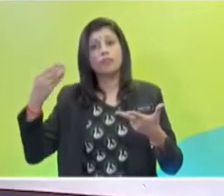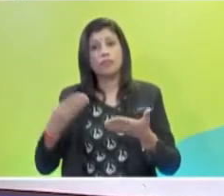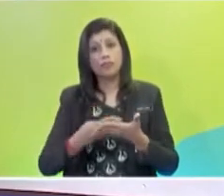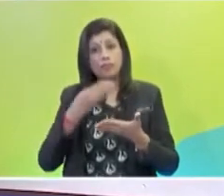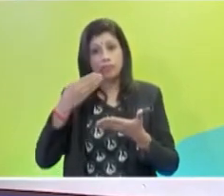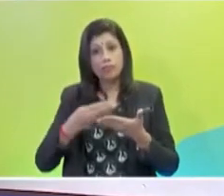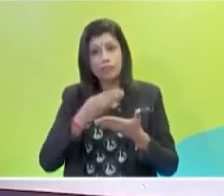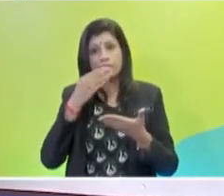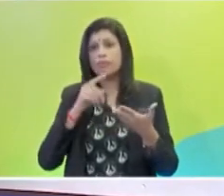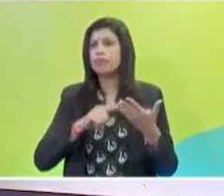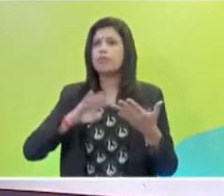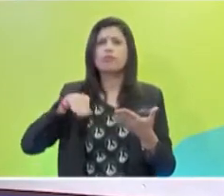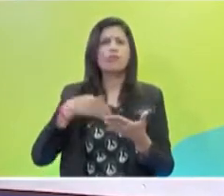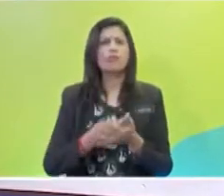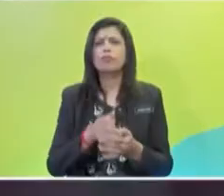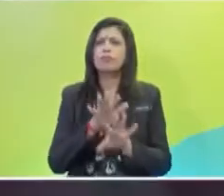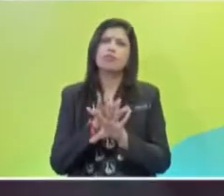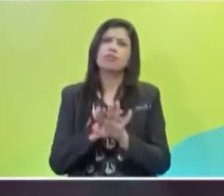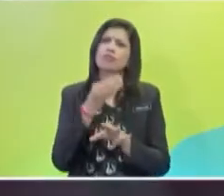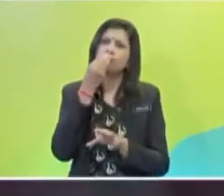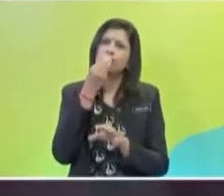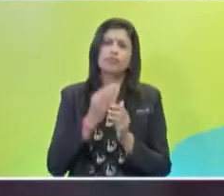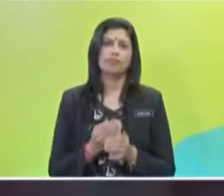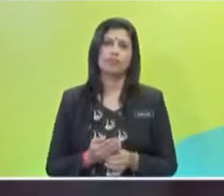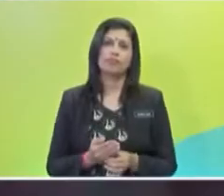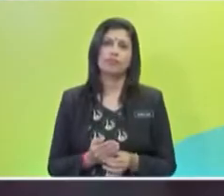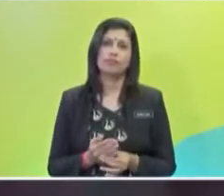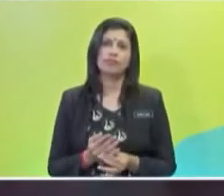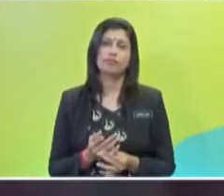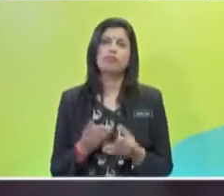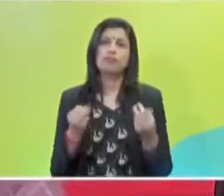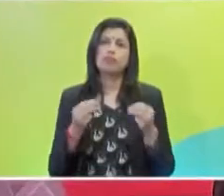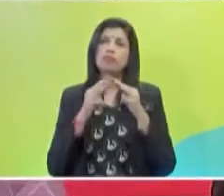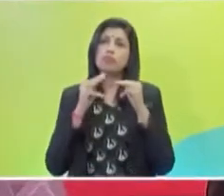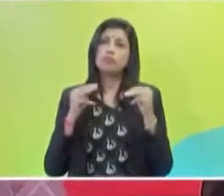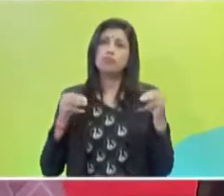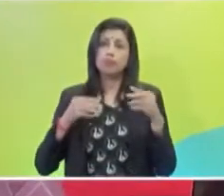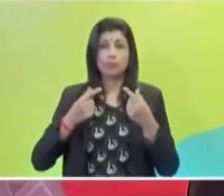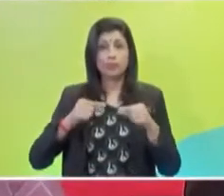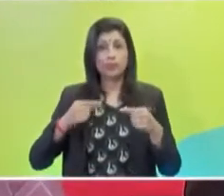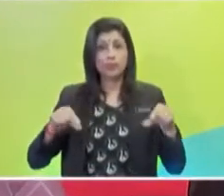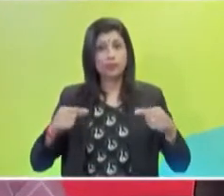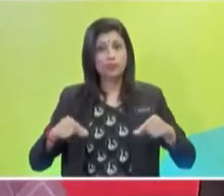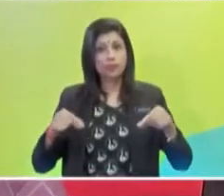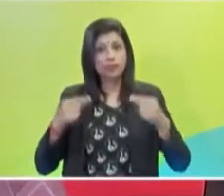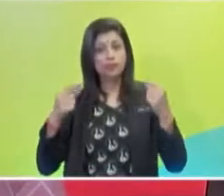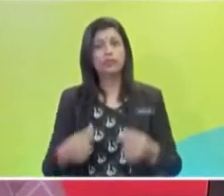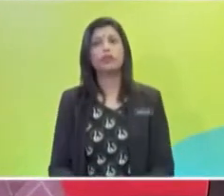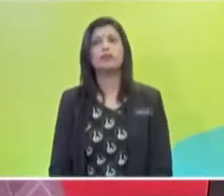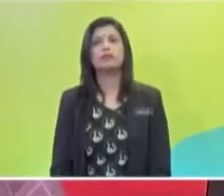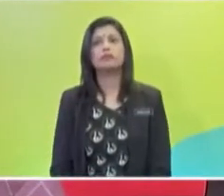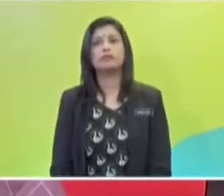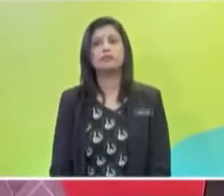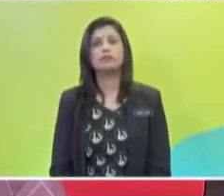dadih, cucu, dodol, rojak, nanah. Banyak lagi lah. Bagi saya mi goreng satu. Mi goreng? Haa.